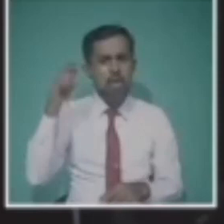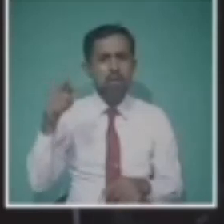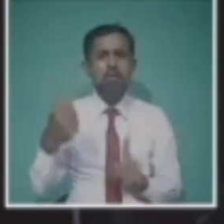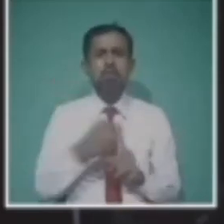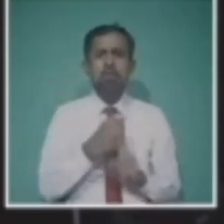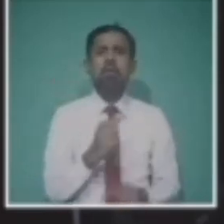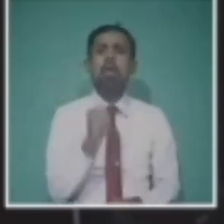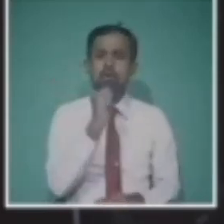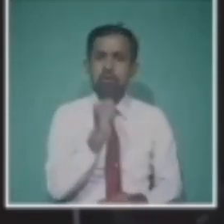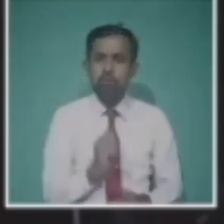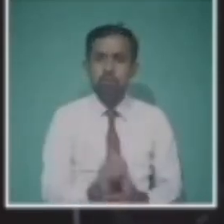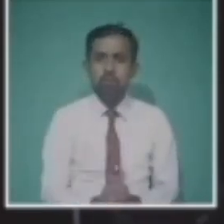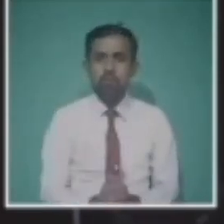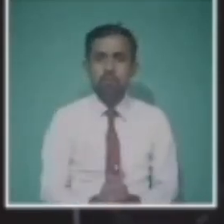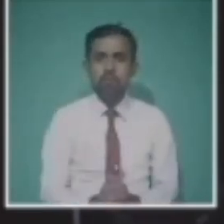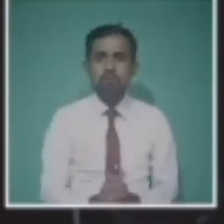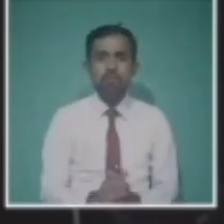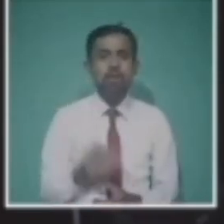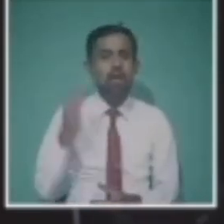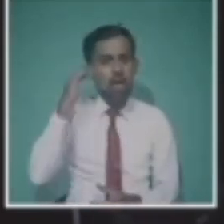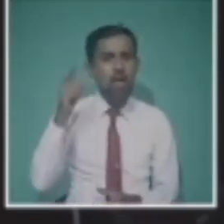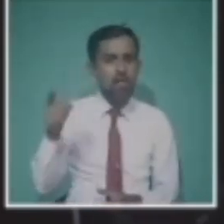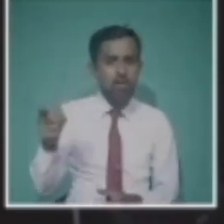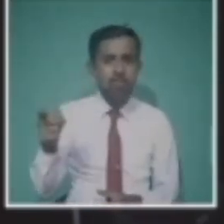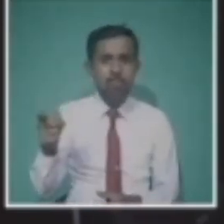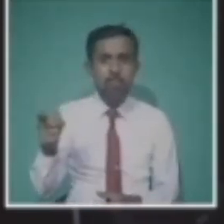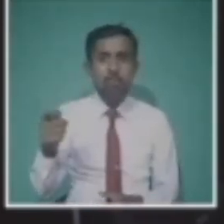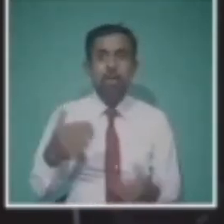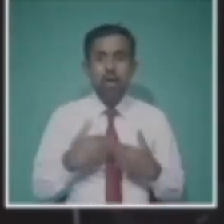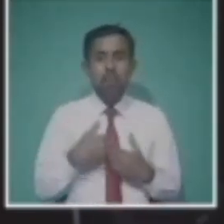ඇඟිල්ල ගහන්නේ? එයාට තියෙන්නේ